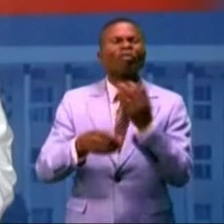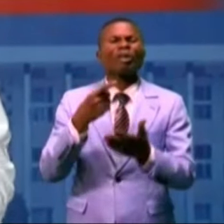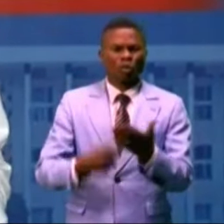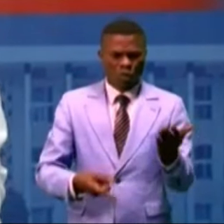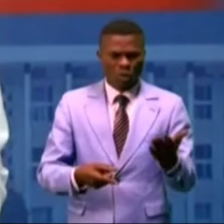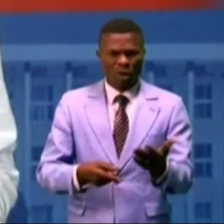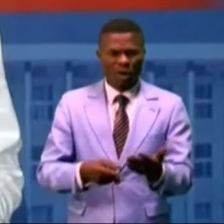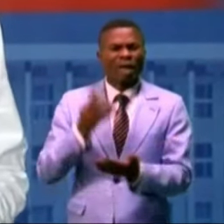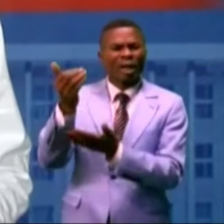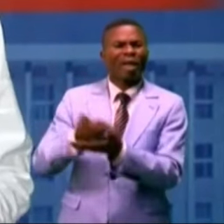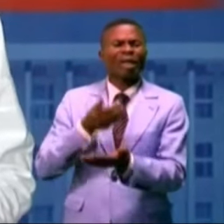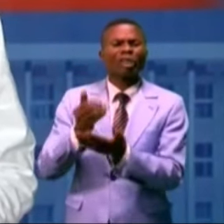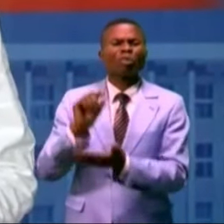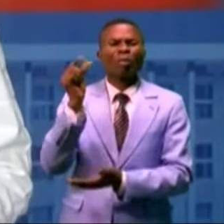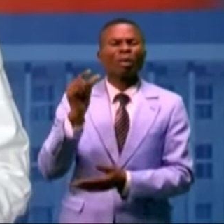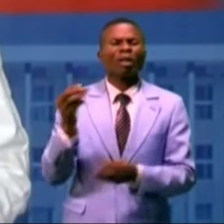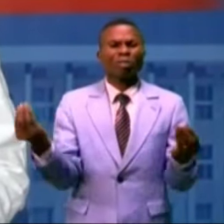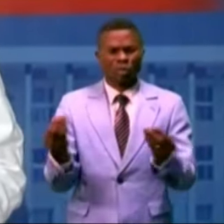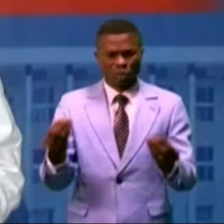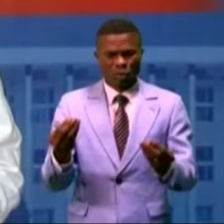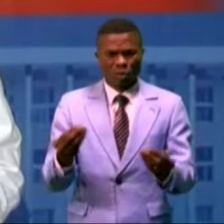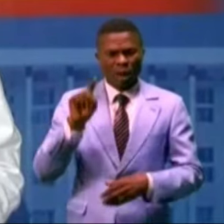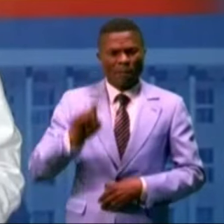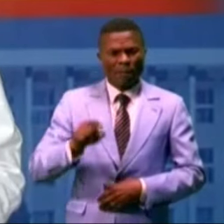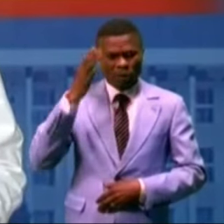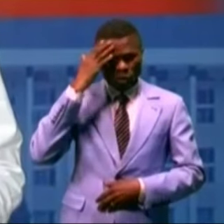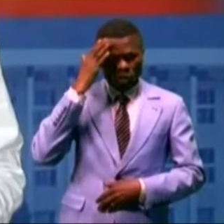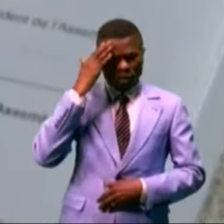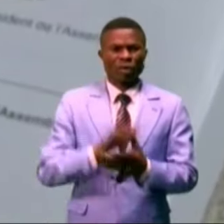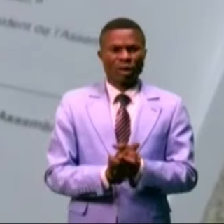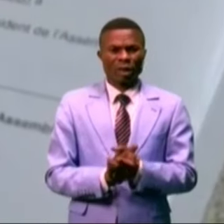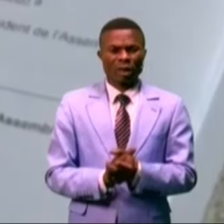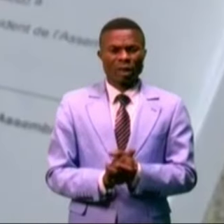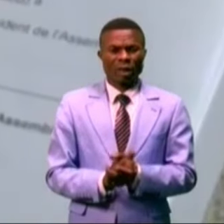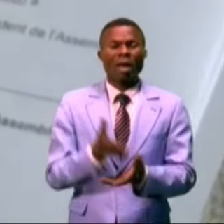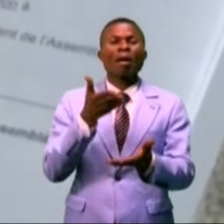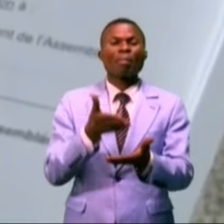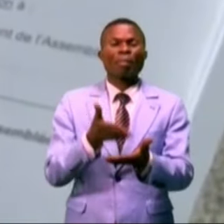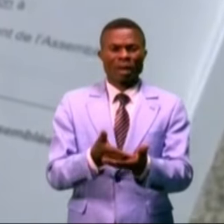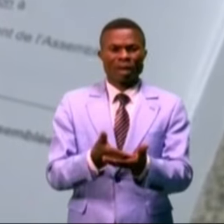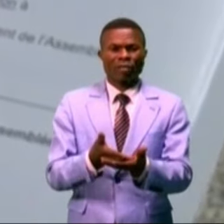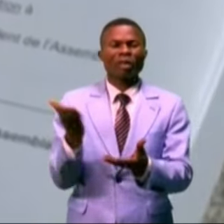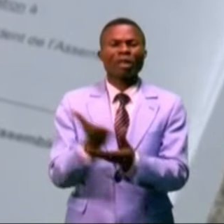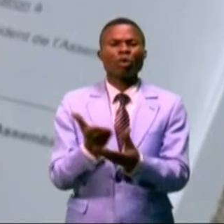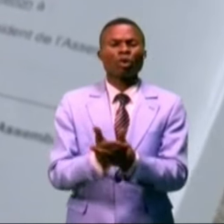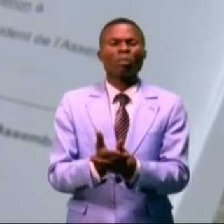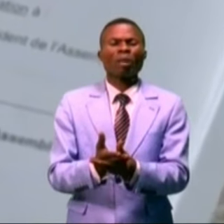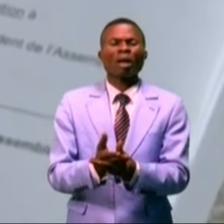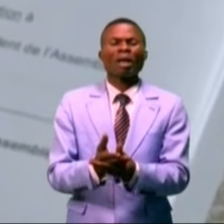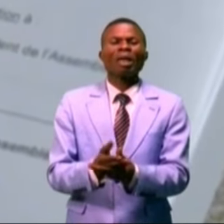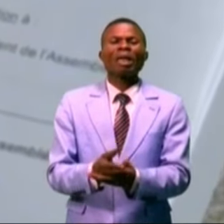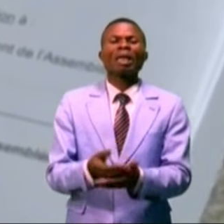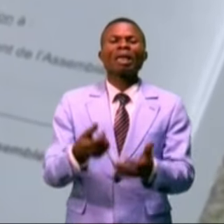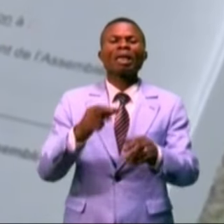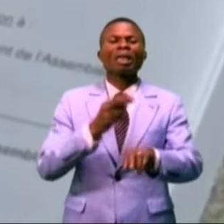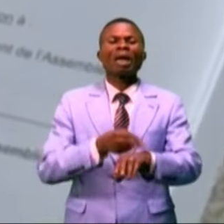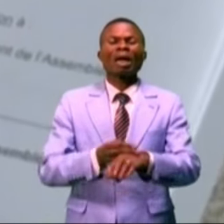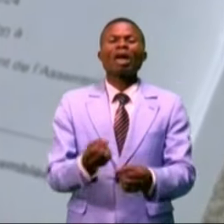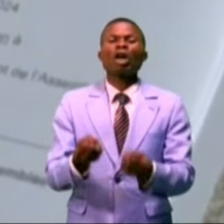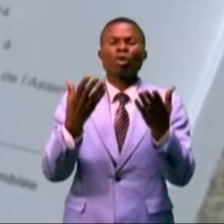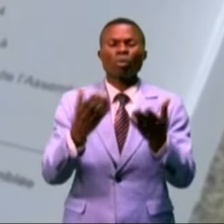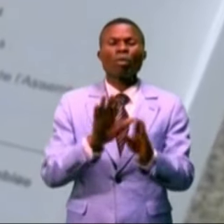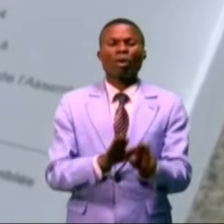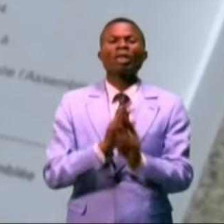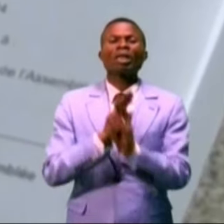de la présence de ces Chinois et nous devons savoir les clauses de leur contrat, pourquoi cette population souffre. Nous attendons la